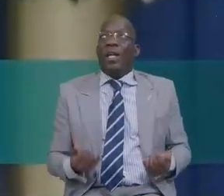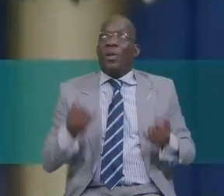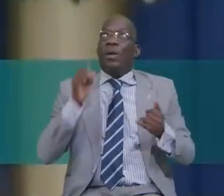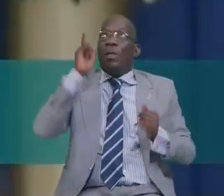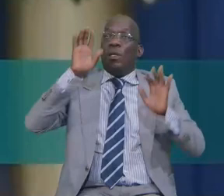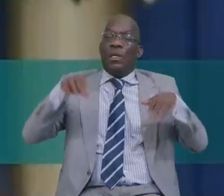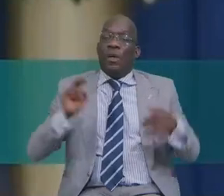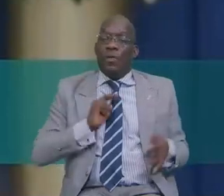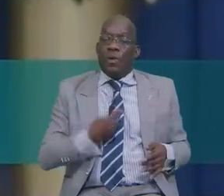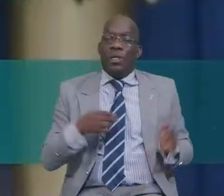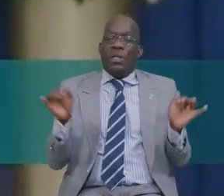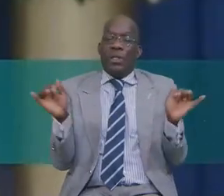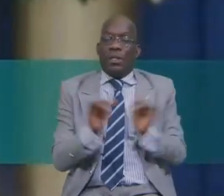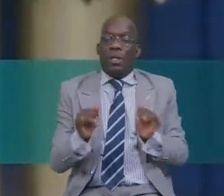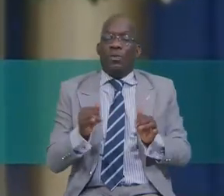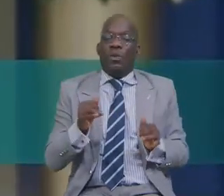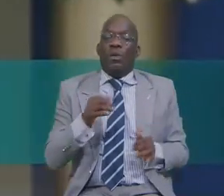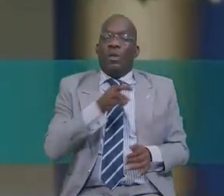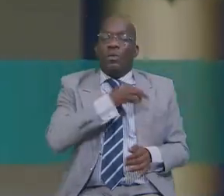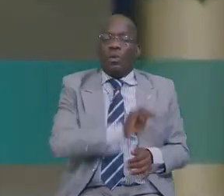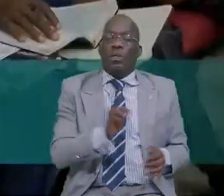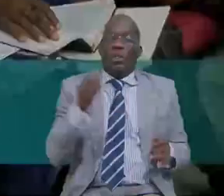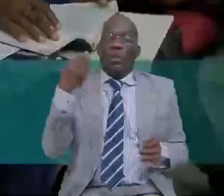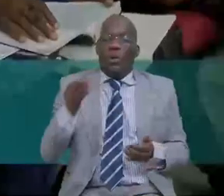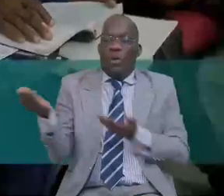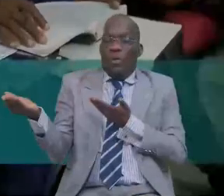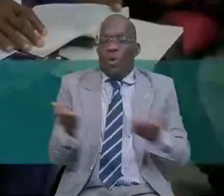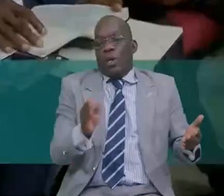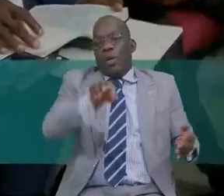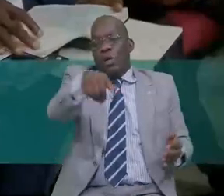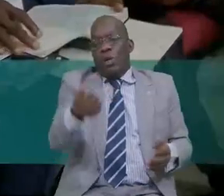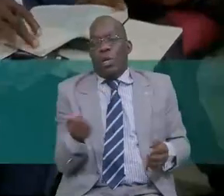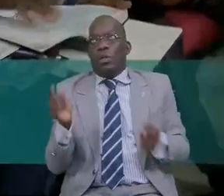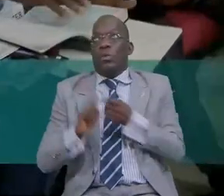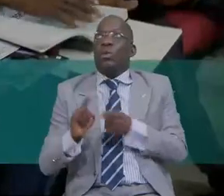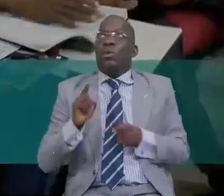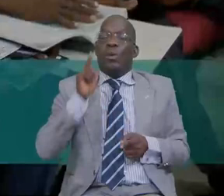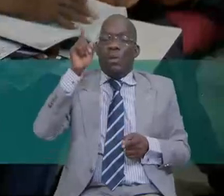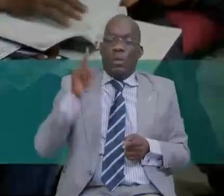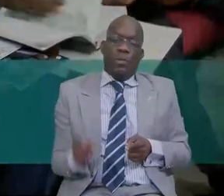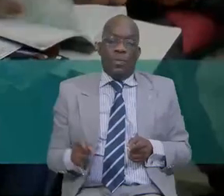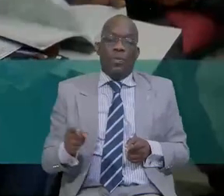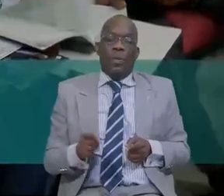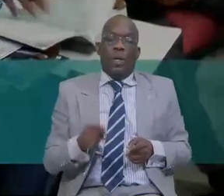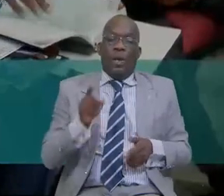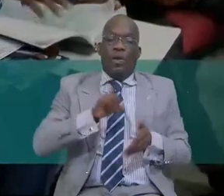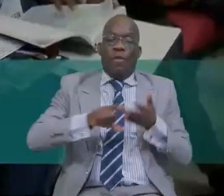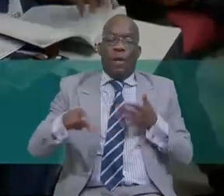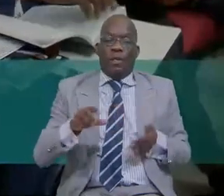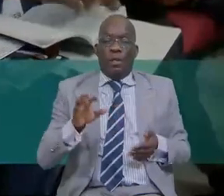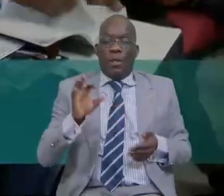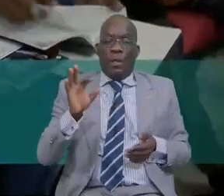a donné le même ministère de la réconciliation. Verset 19. Verset 19, il